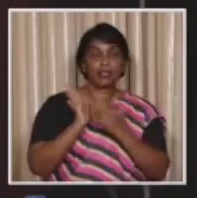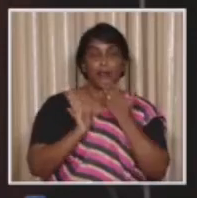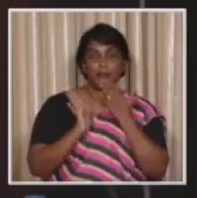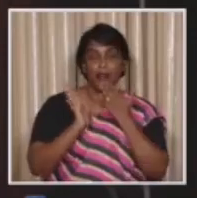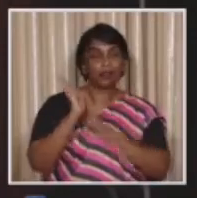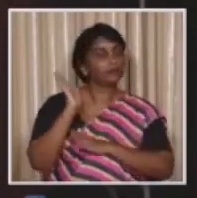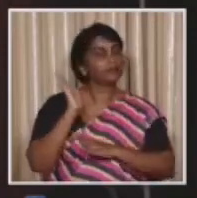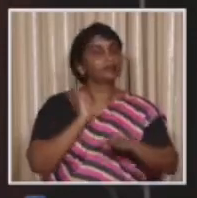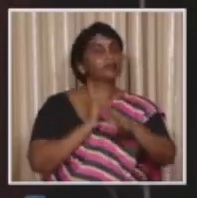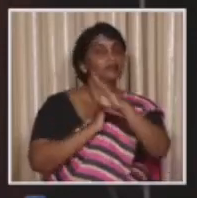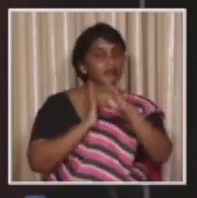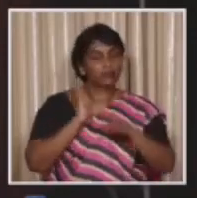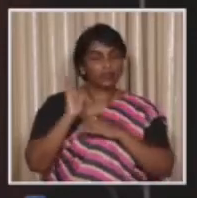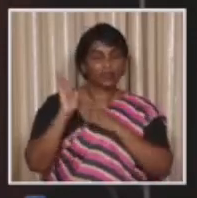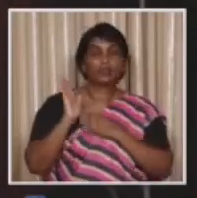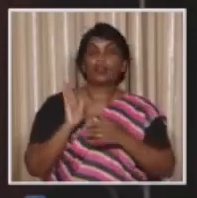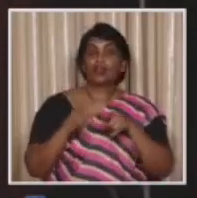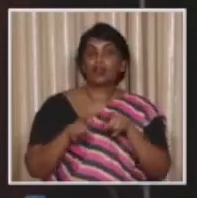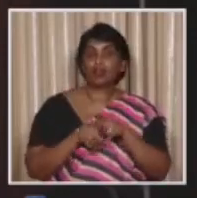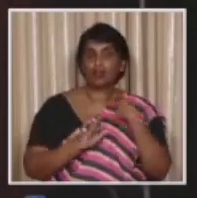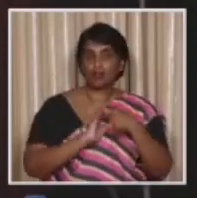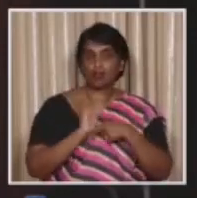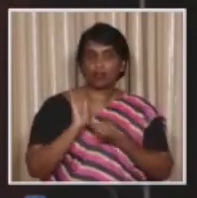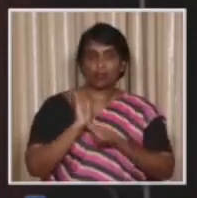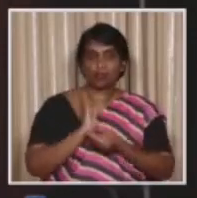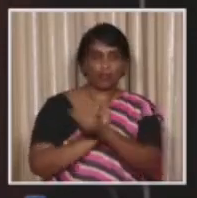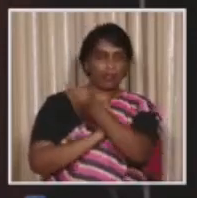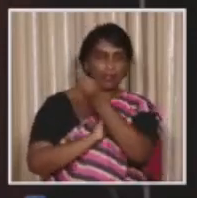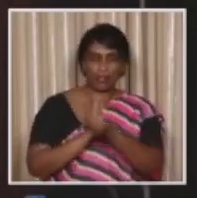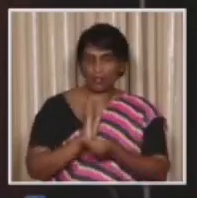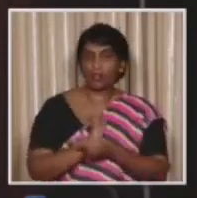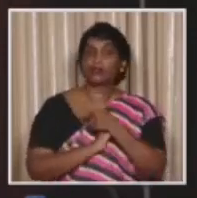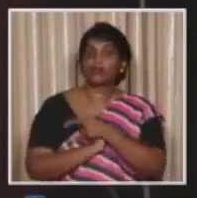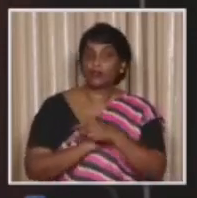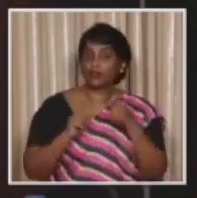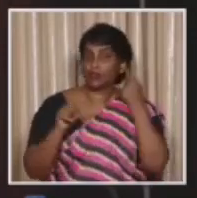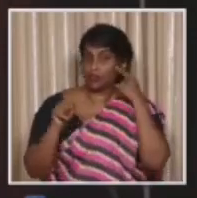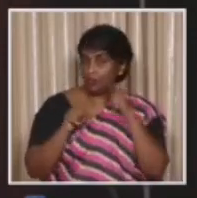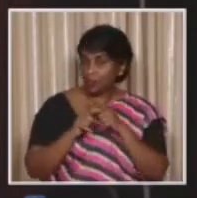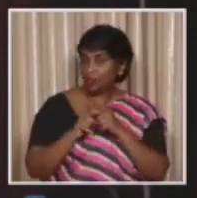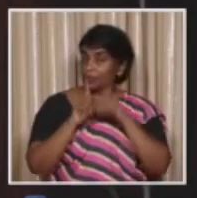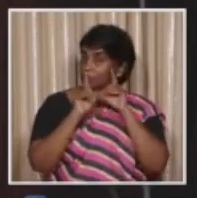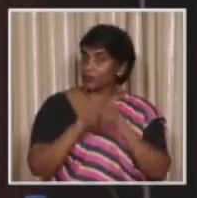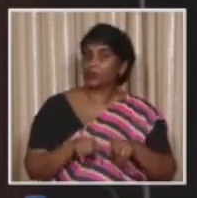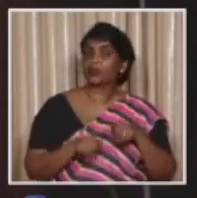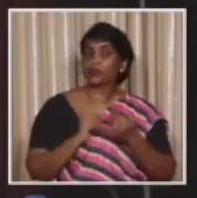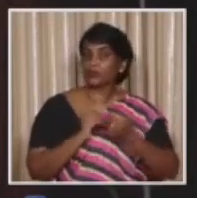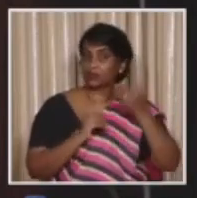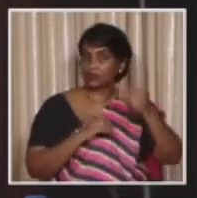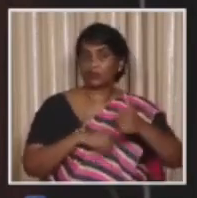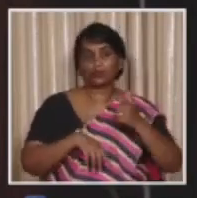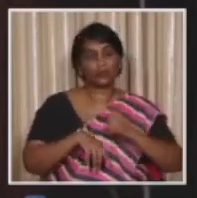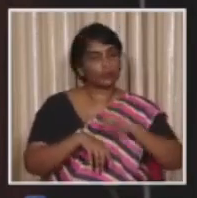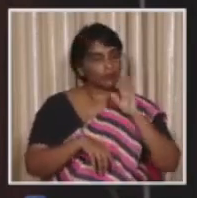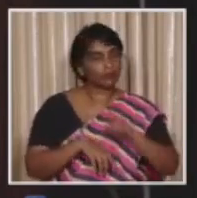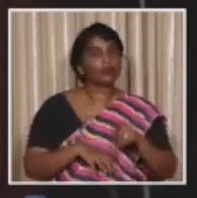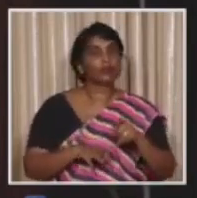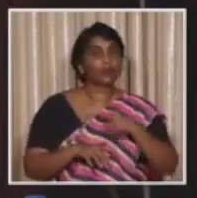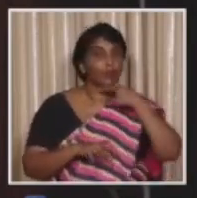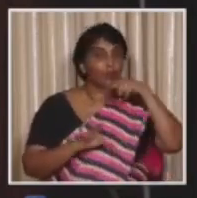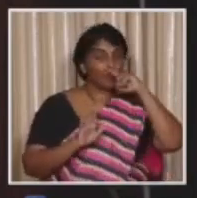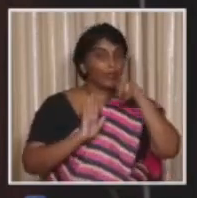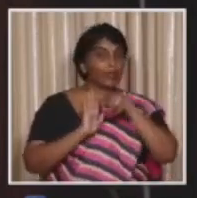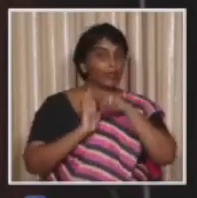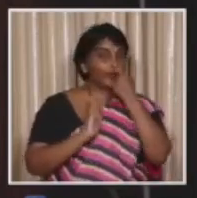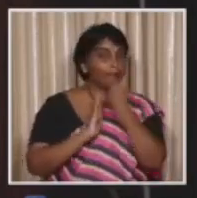ඇමරිකානු කලාපයට ගමන් කරන මාර්ගය අපේ රට ආසන්නේ ඒක නිසා මේ සිදුවීම පාදක කරගෙන ඉදිරි කාල සීමාව තුළ සාගර